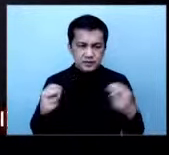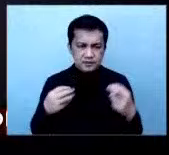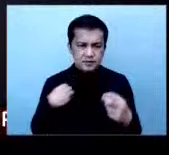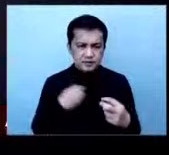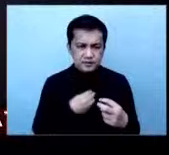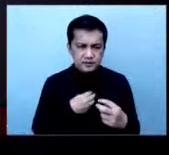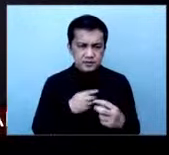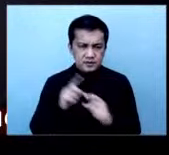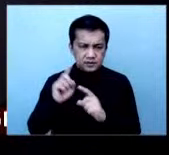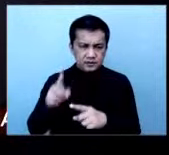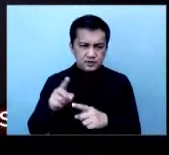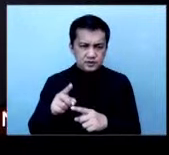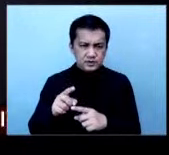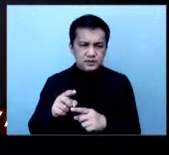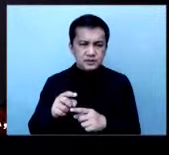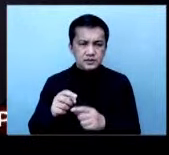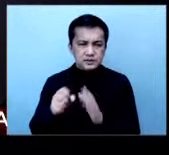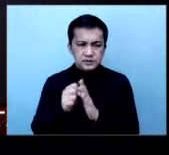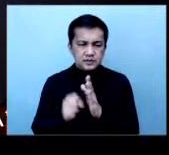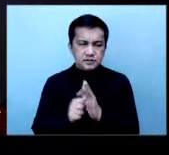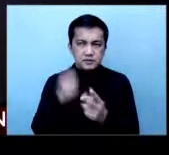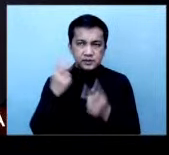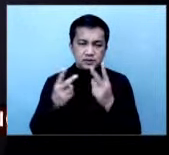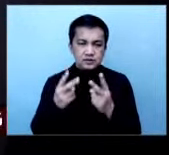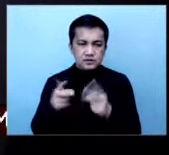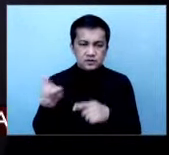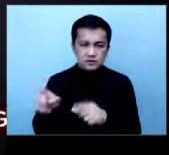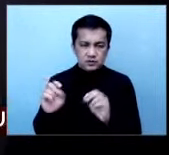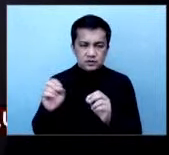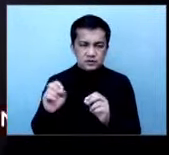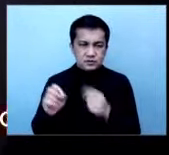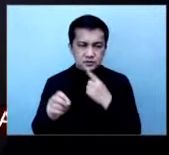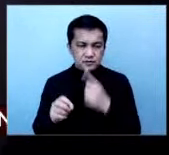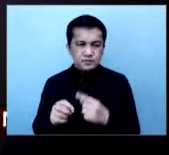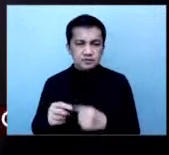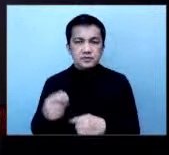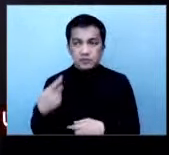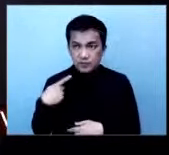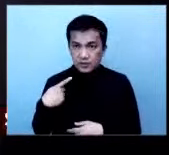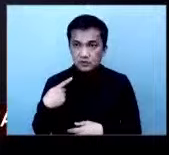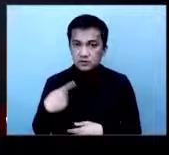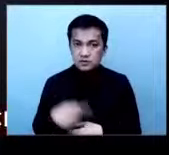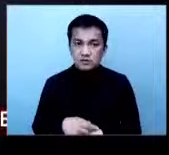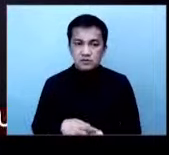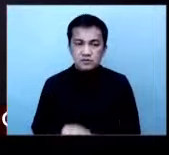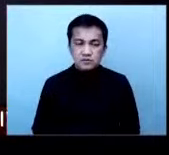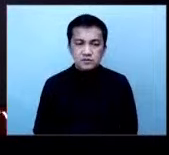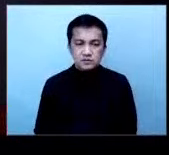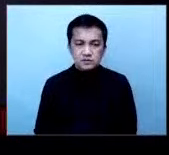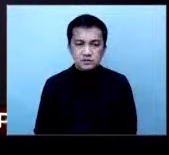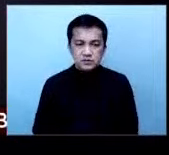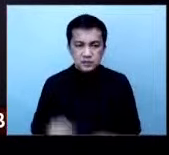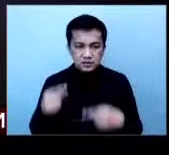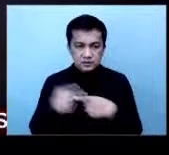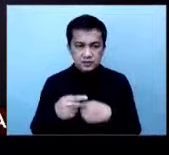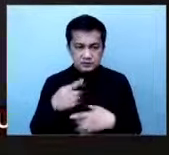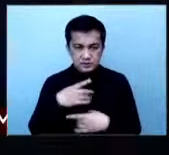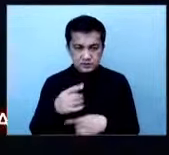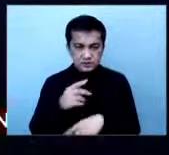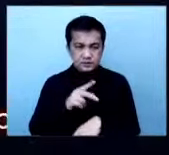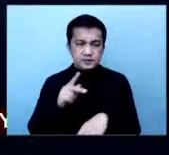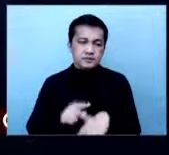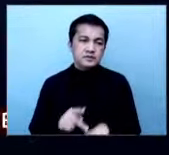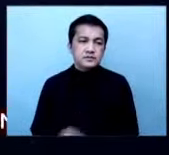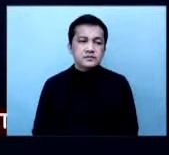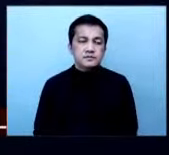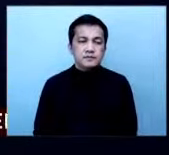present sa state visit at wala naman yung nagsasabing meron kung meron nga eh talagang labag sa interest ng bansa yon